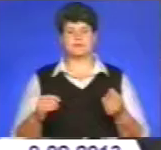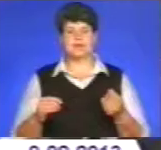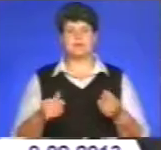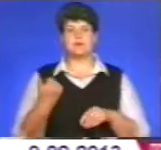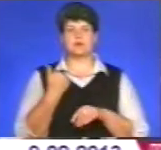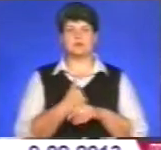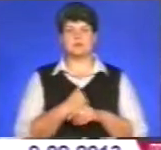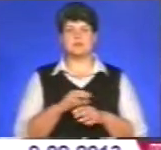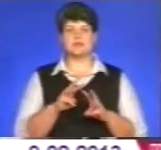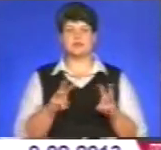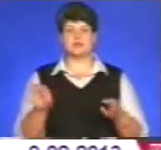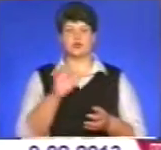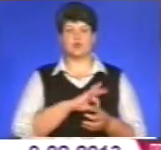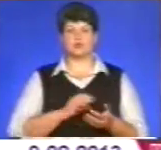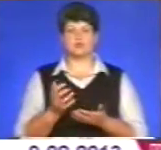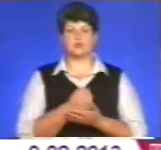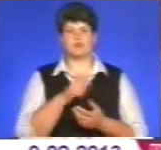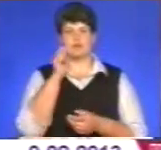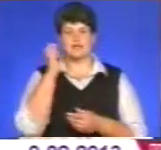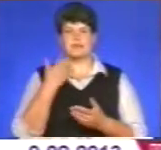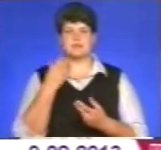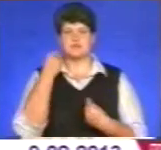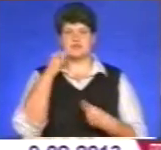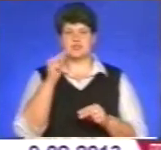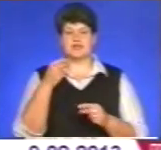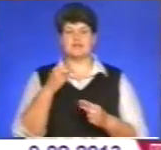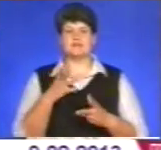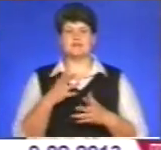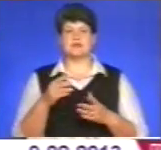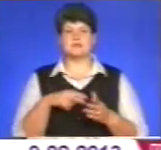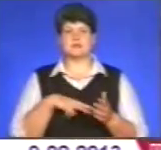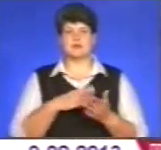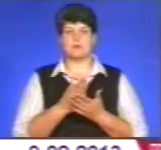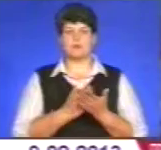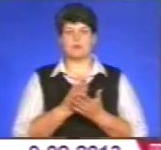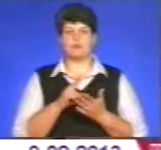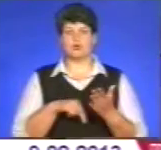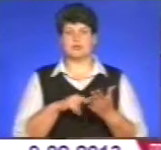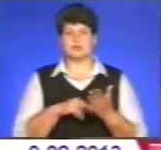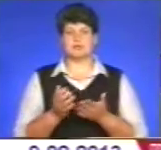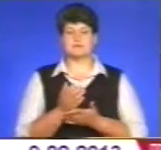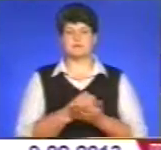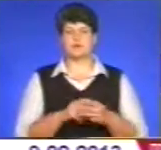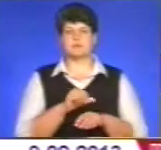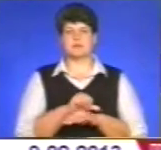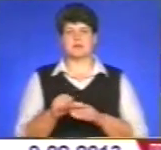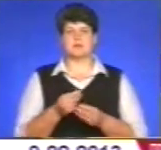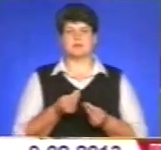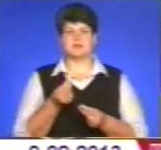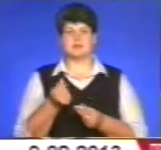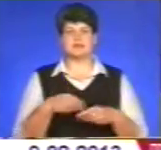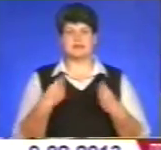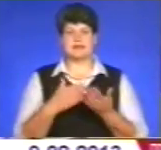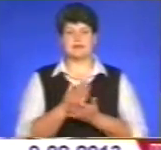Пріоритетами Міністерства доходів і зборів України є підвищення ефективності адміністрування податків, зборів, митних платежів і надання якісних